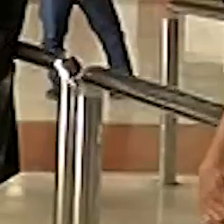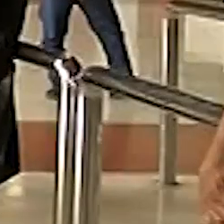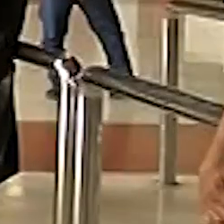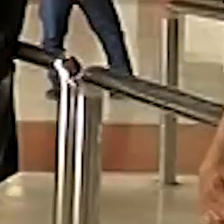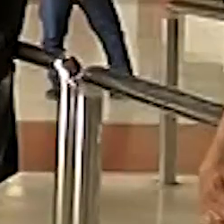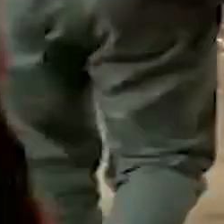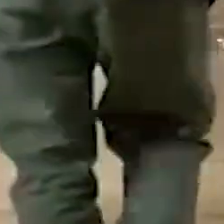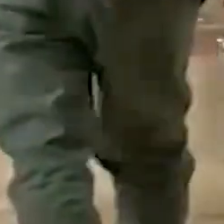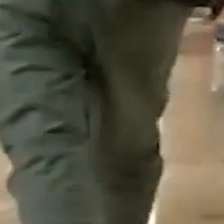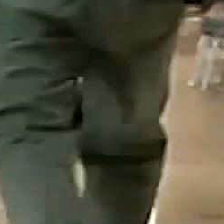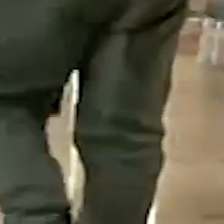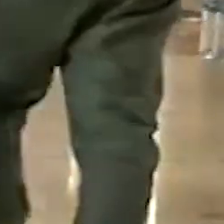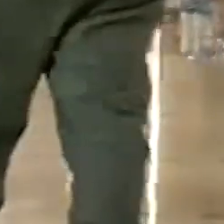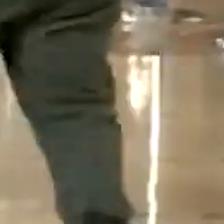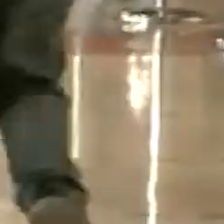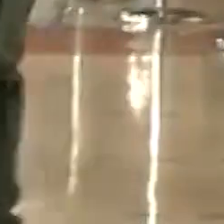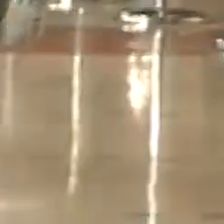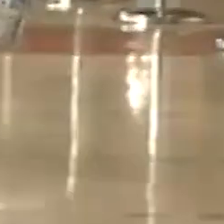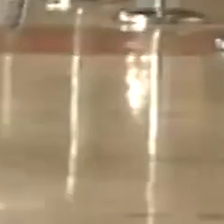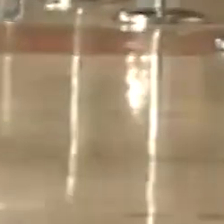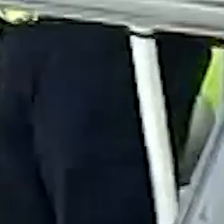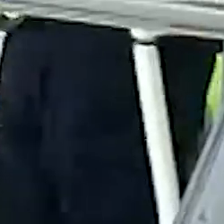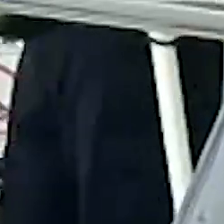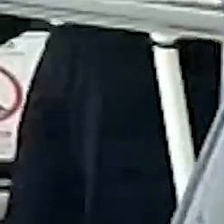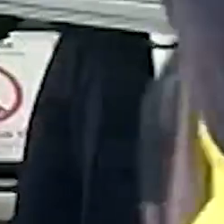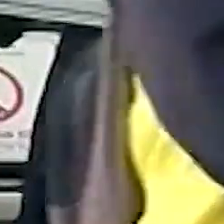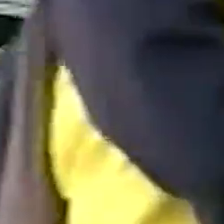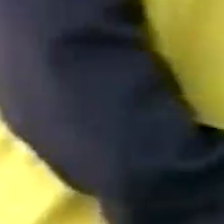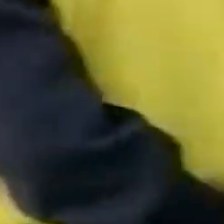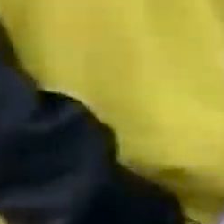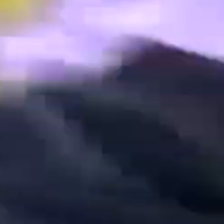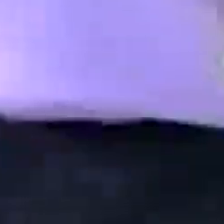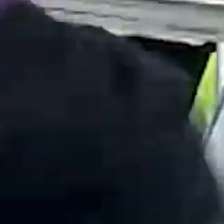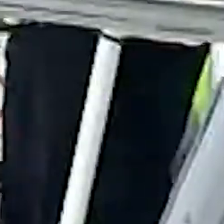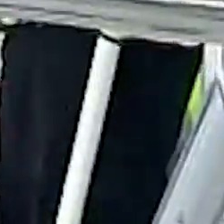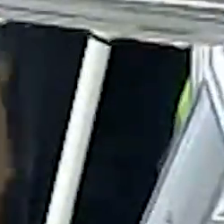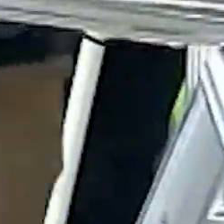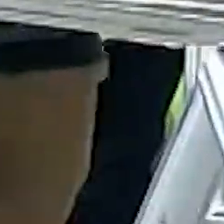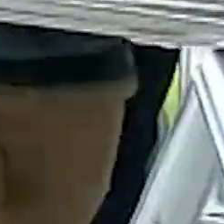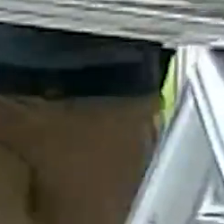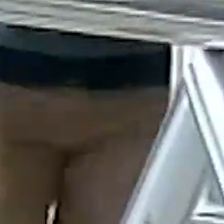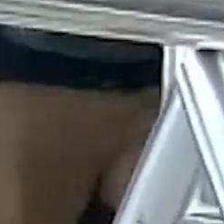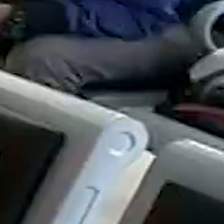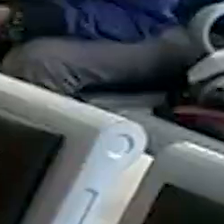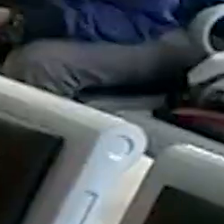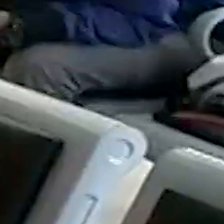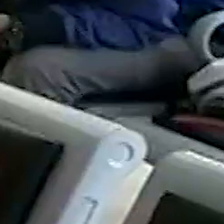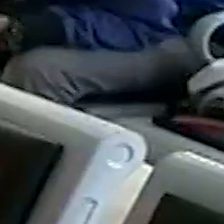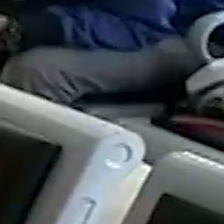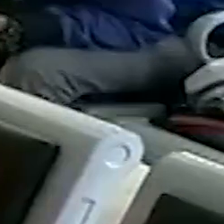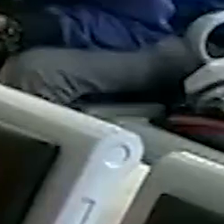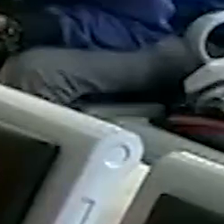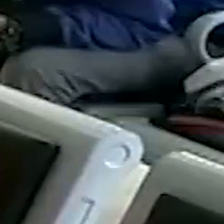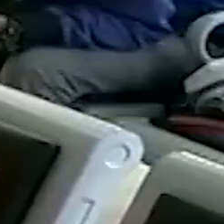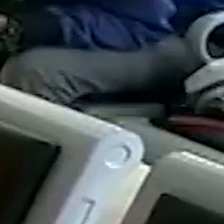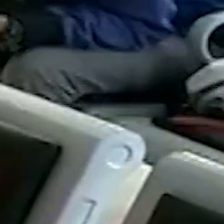Anda yang akan mudik ke kampung halaman, bersiaplah. Pemerintah melalui Satgas COVID-19 mengeluarkan adendum tentang peniadaan mudik